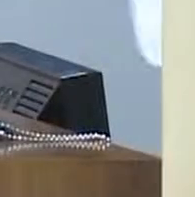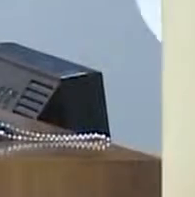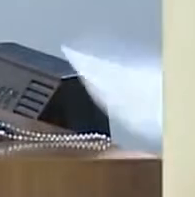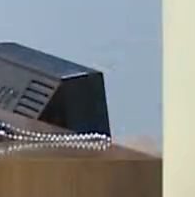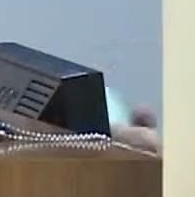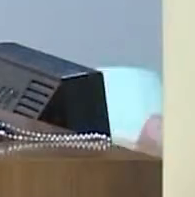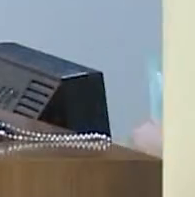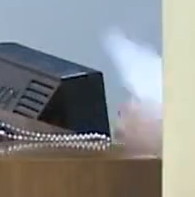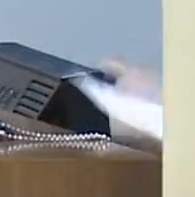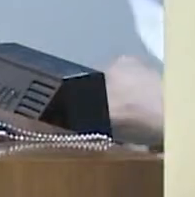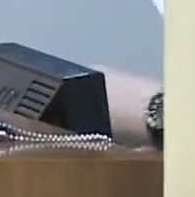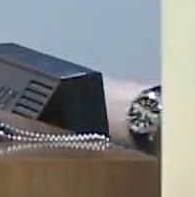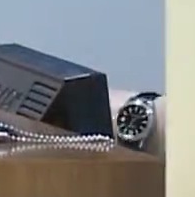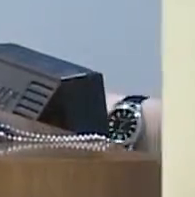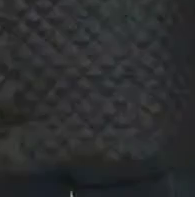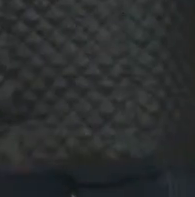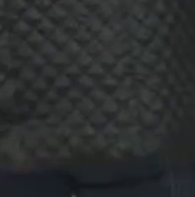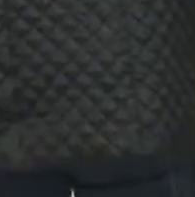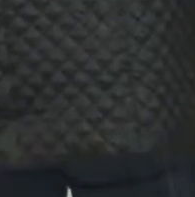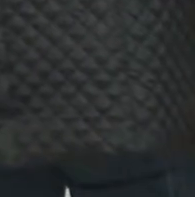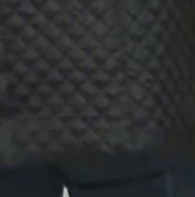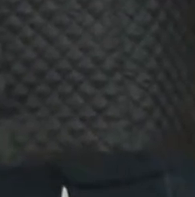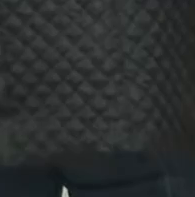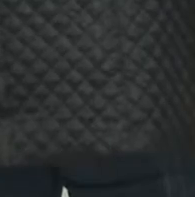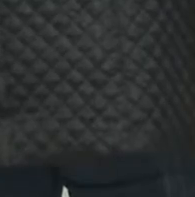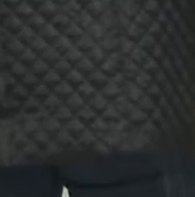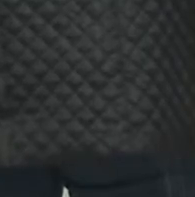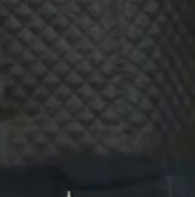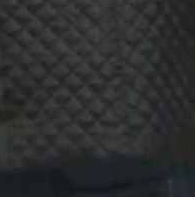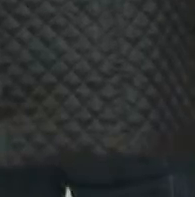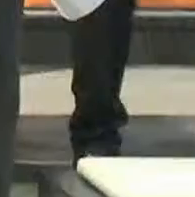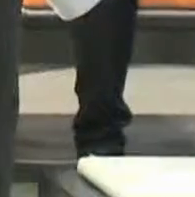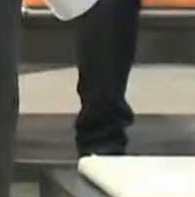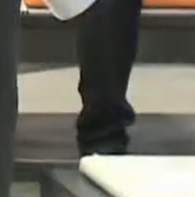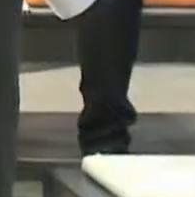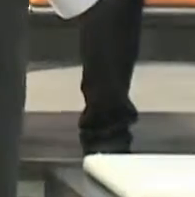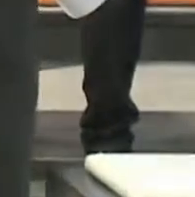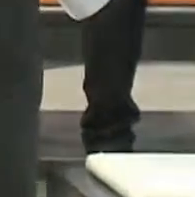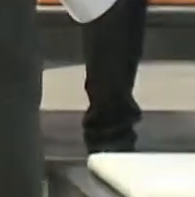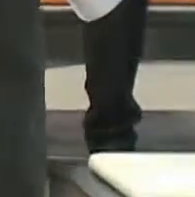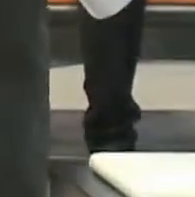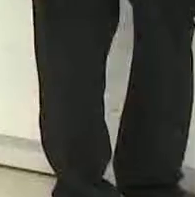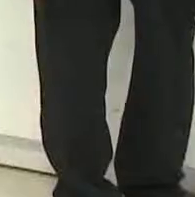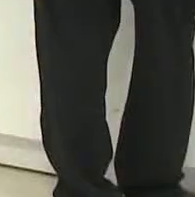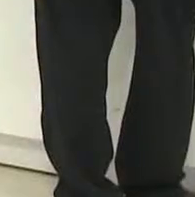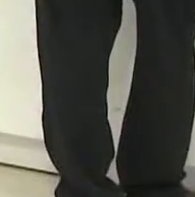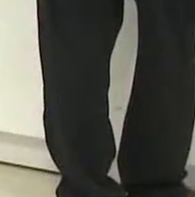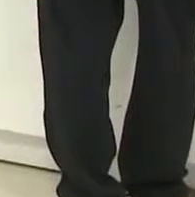duam, janë lërguar nga puna dhe më pas janë quar për ndjekje penale 35 punonjës të ipotekës.